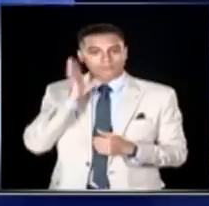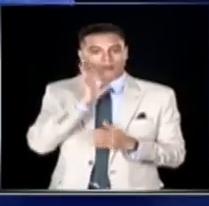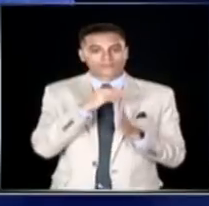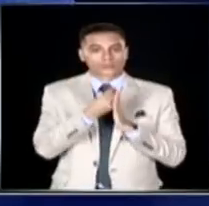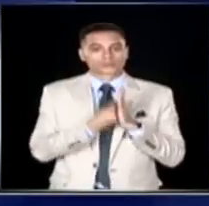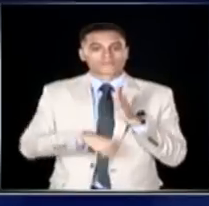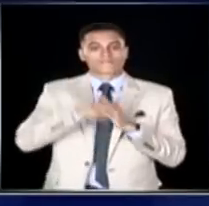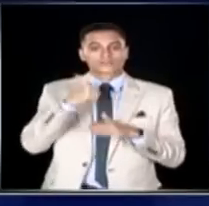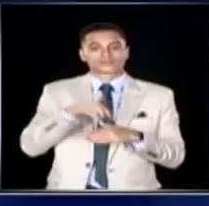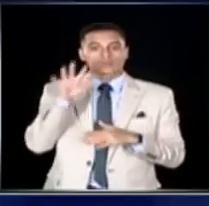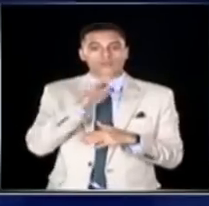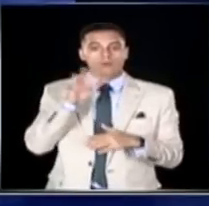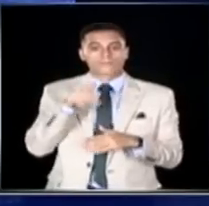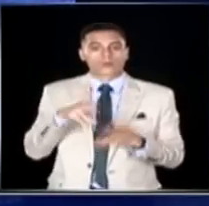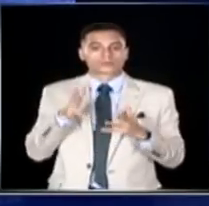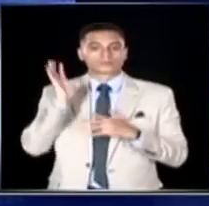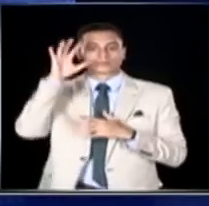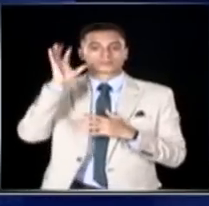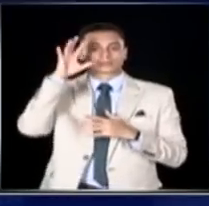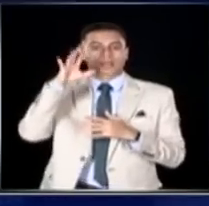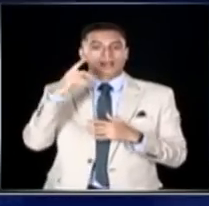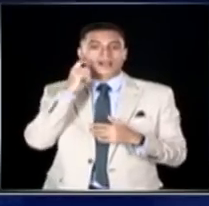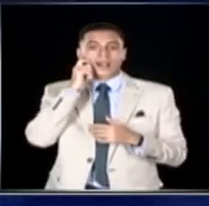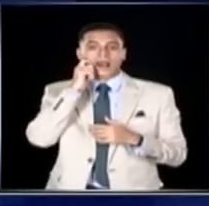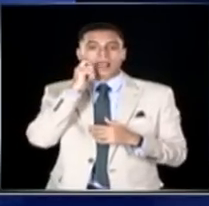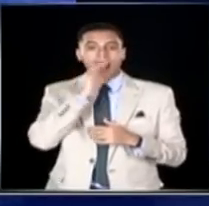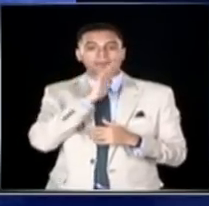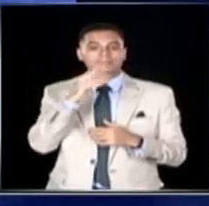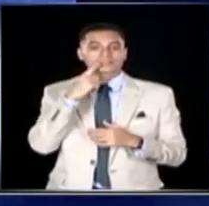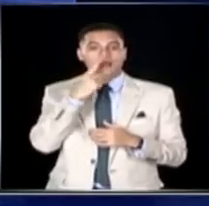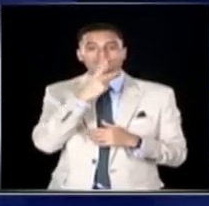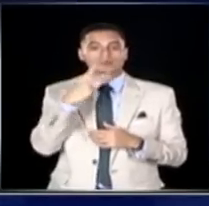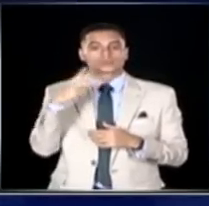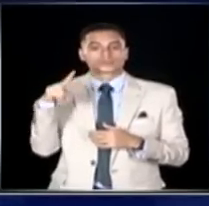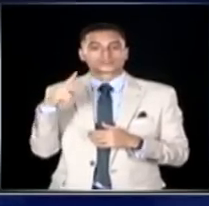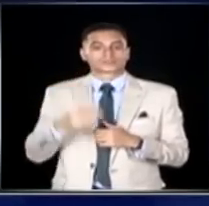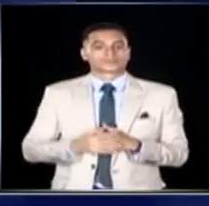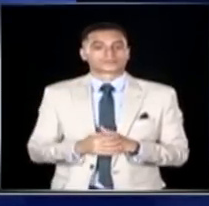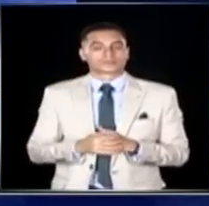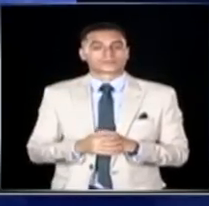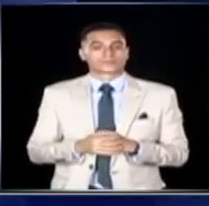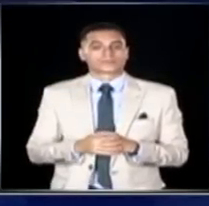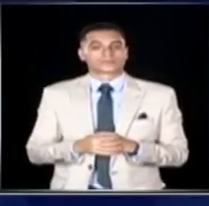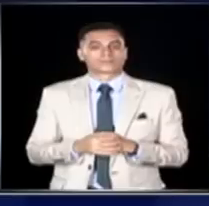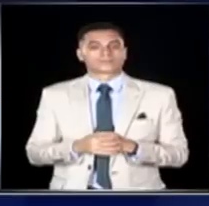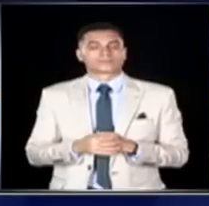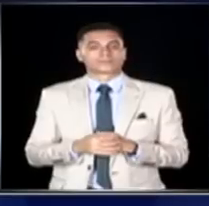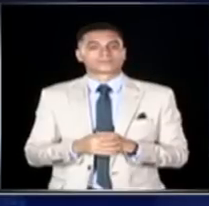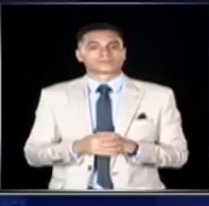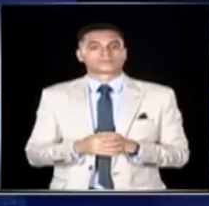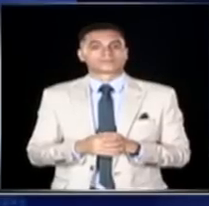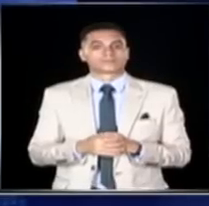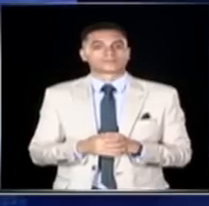ما هو المنتخب الفائز ببطولة أمم أوروبا لكرة السلة رجال عام